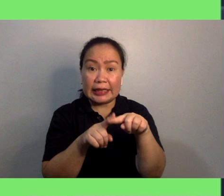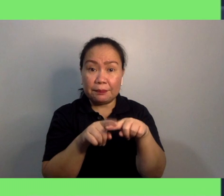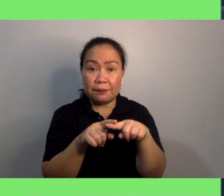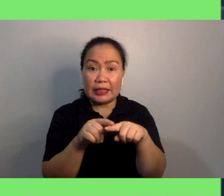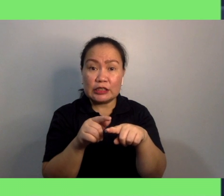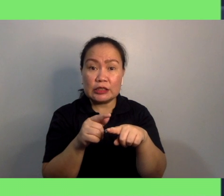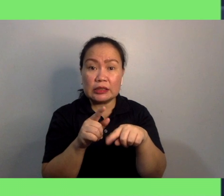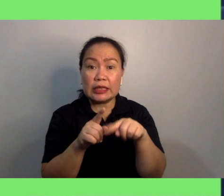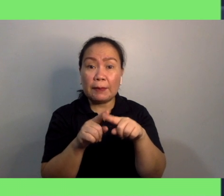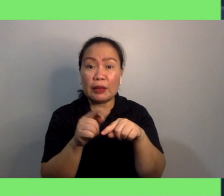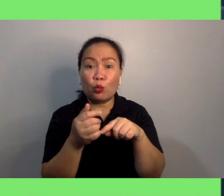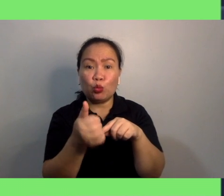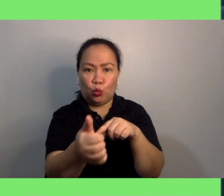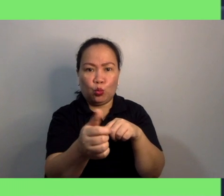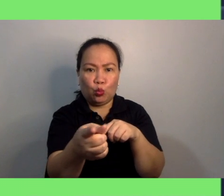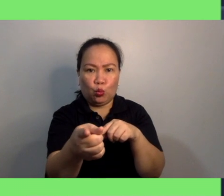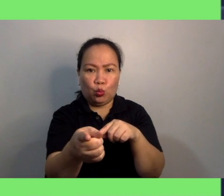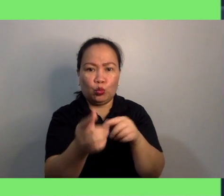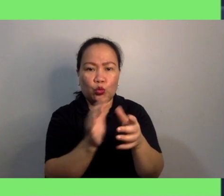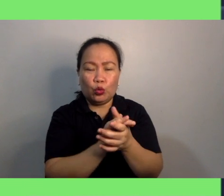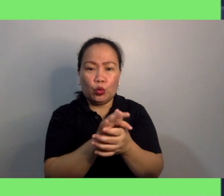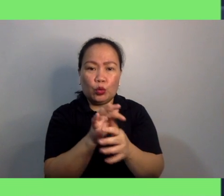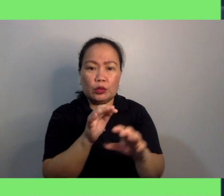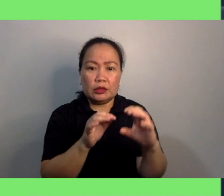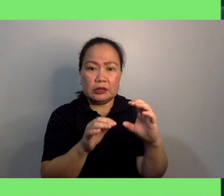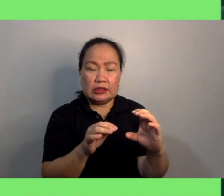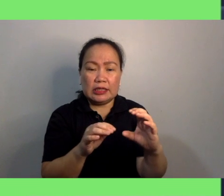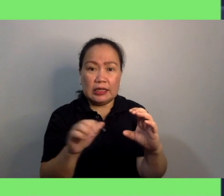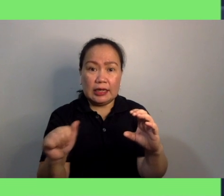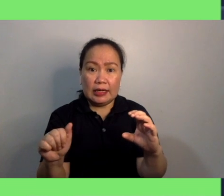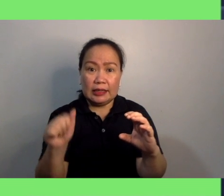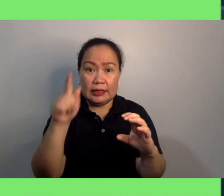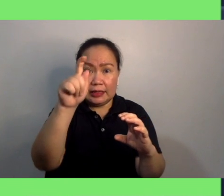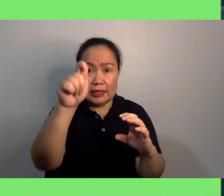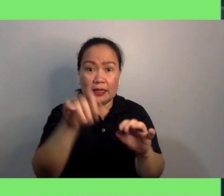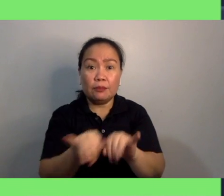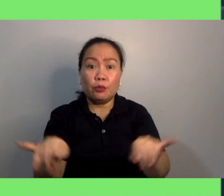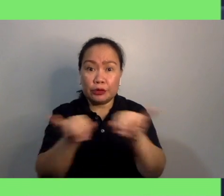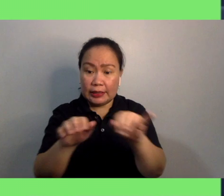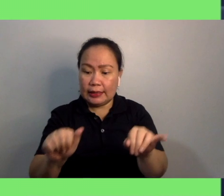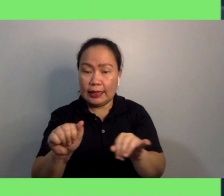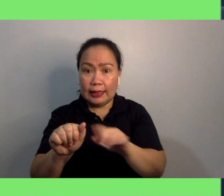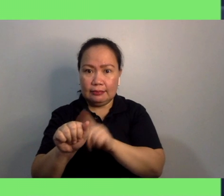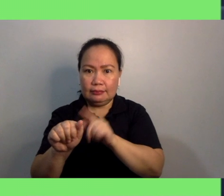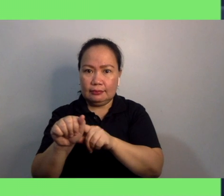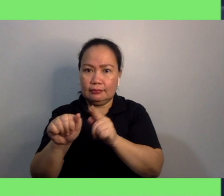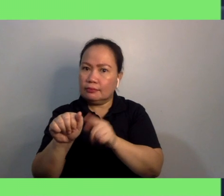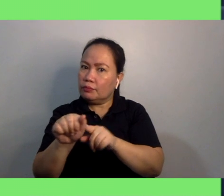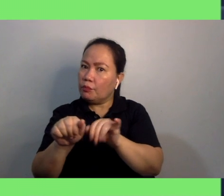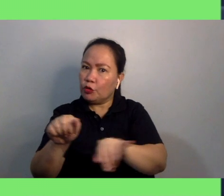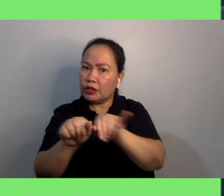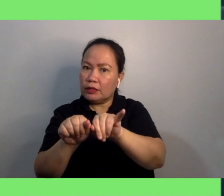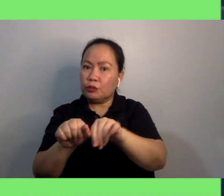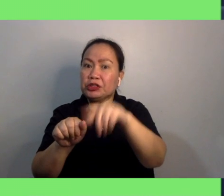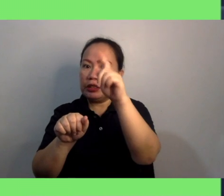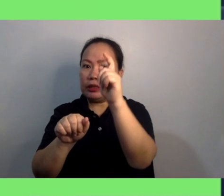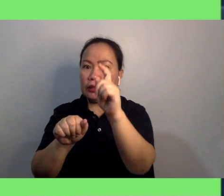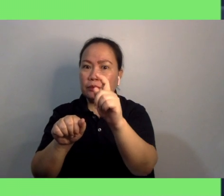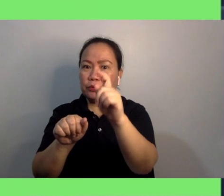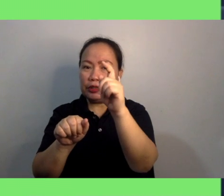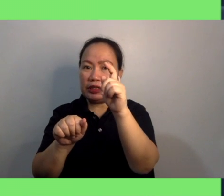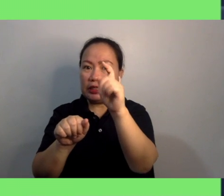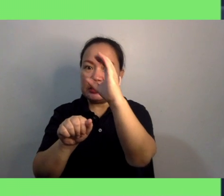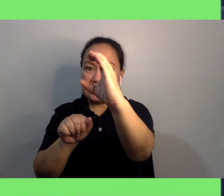kung gusto mo CAT o nandito si CAT. Basta importante yung vertex, nandun po siya. Kung ano